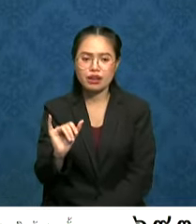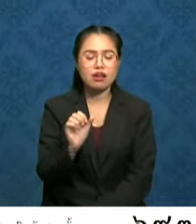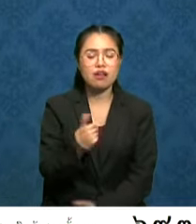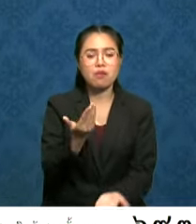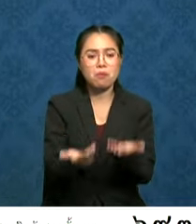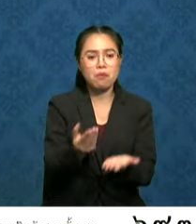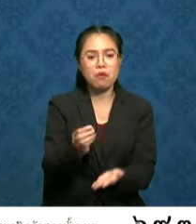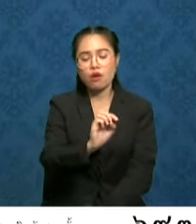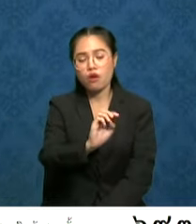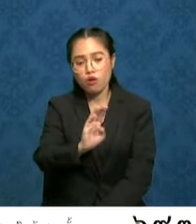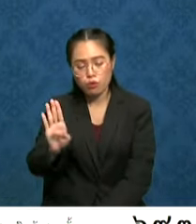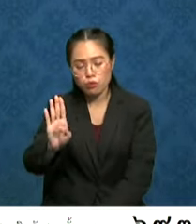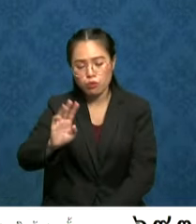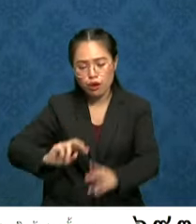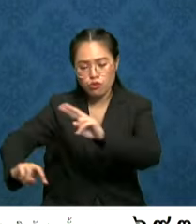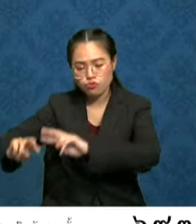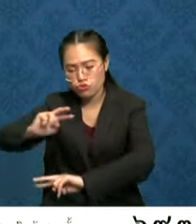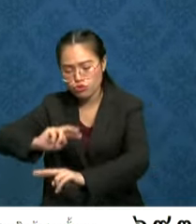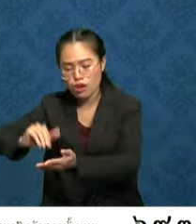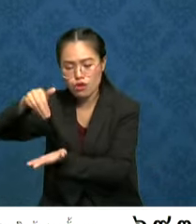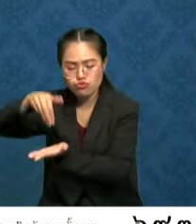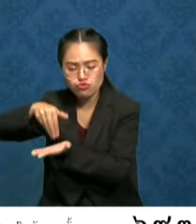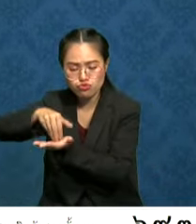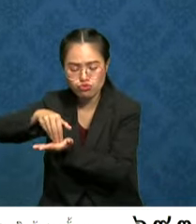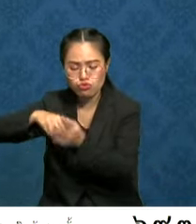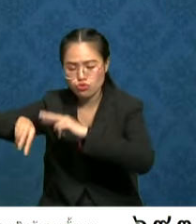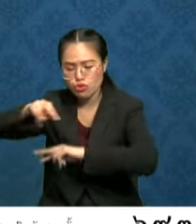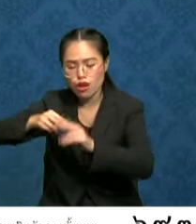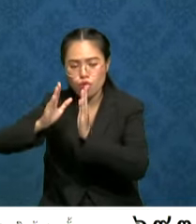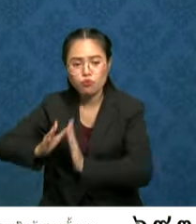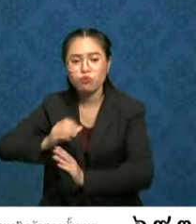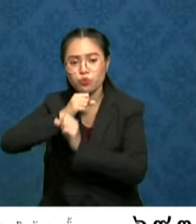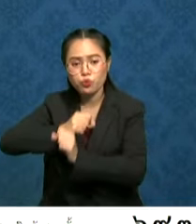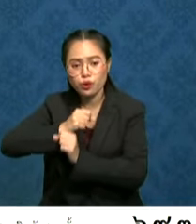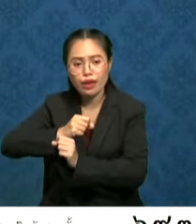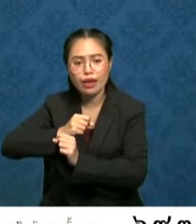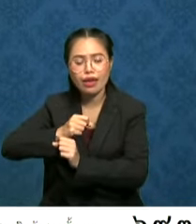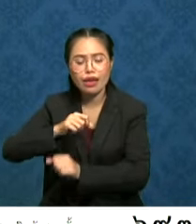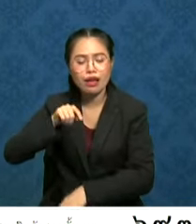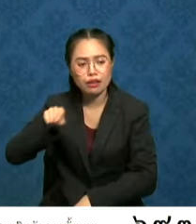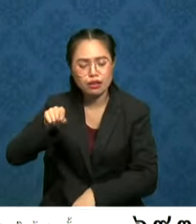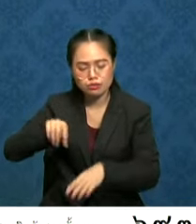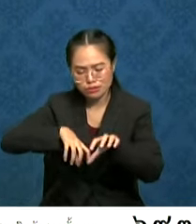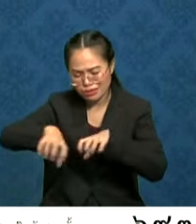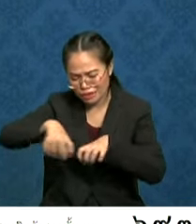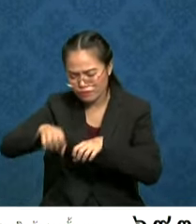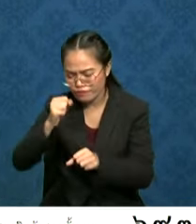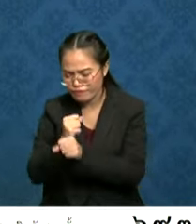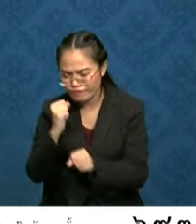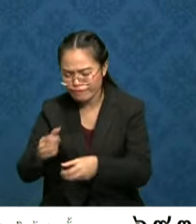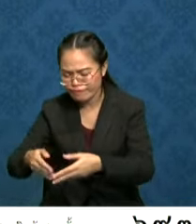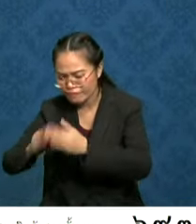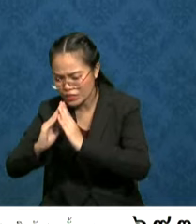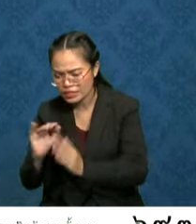ดูแลผู้สูงอายุและผู้ป่วยแบบระยะยาวซึ่งจริงๆเป็นเรื่องจำเป็นเร่งด่วนสำหรับสังคมสูงวัยด้วยนะครับใน